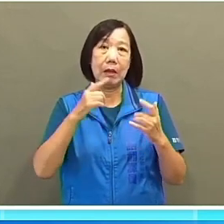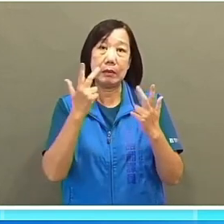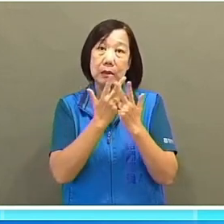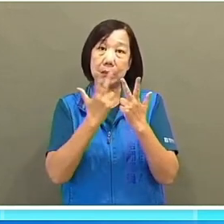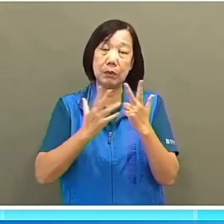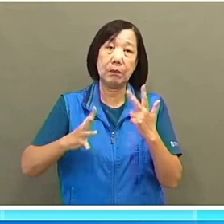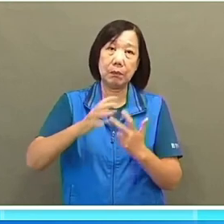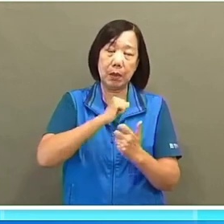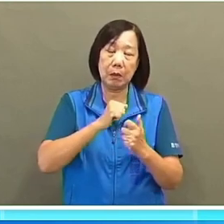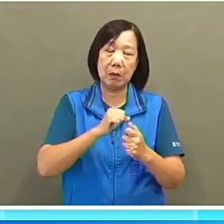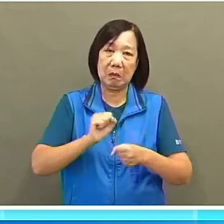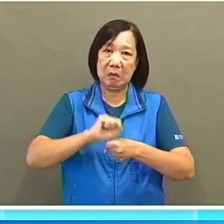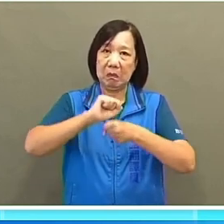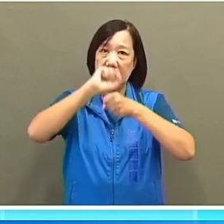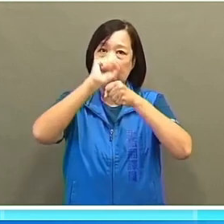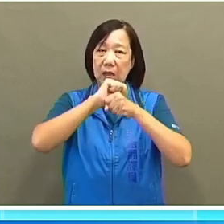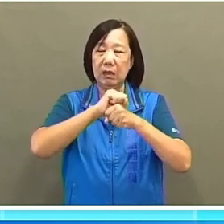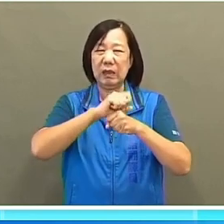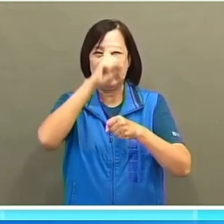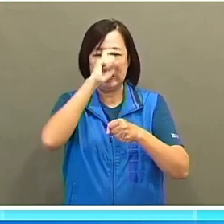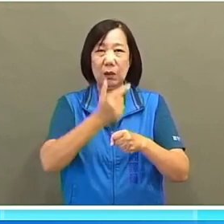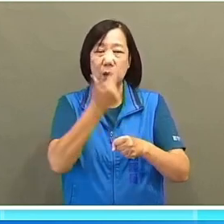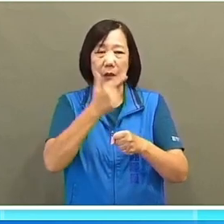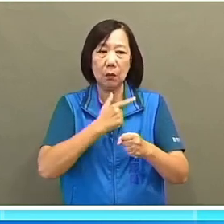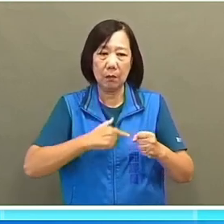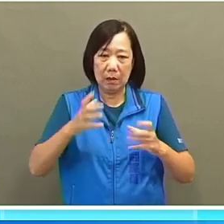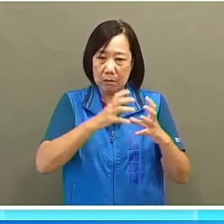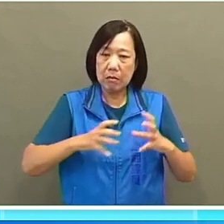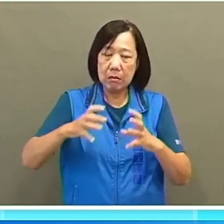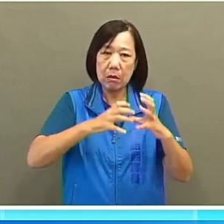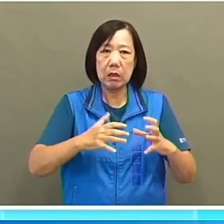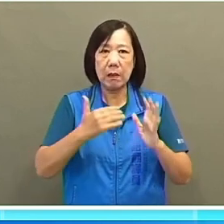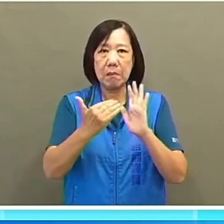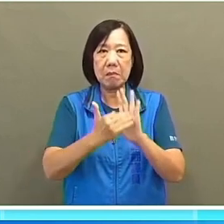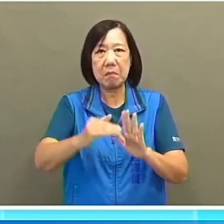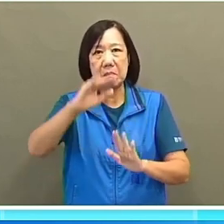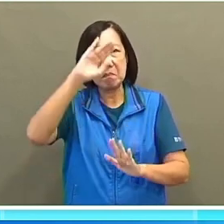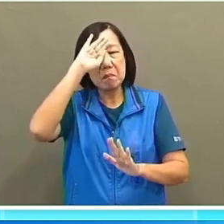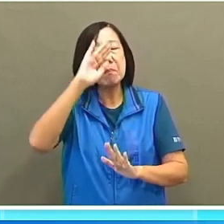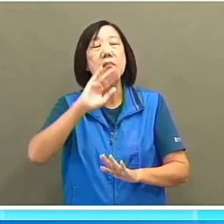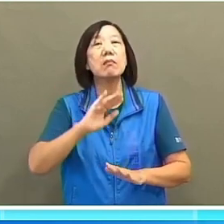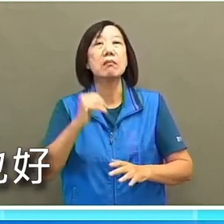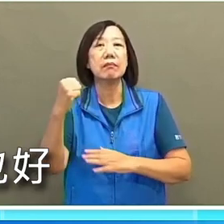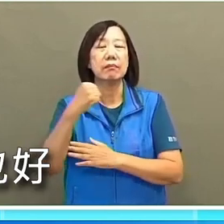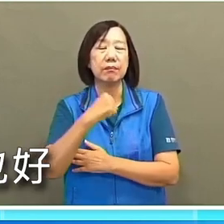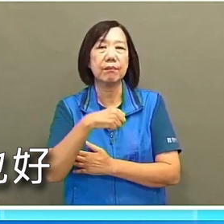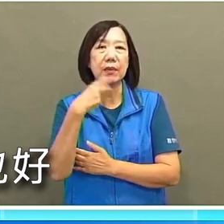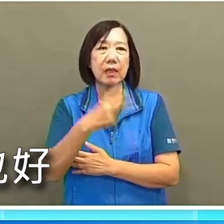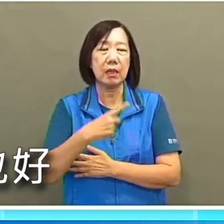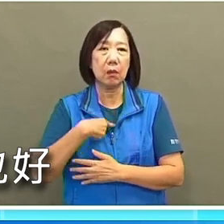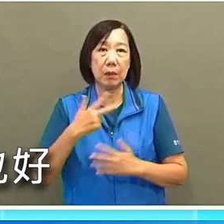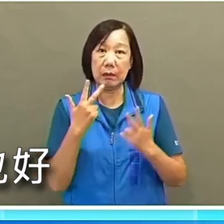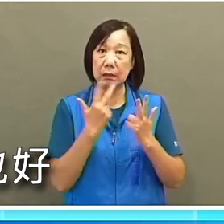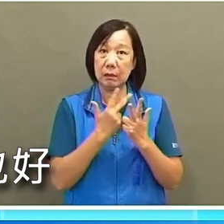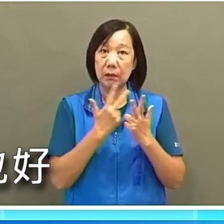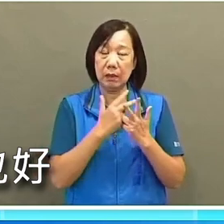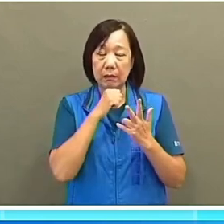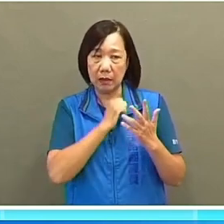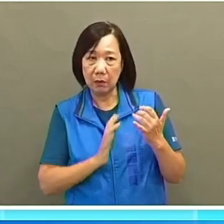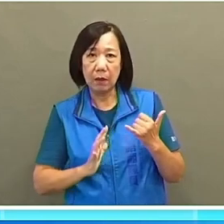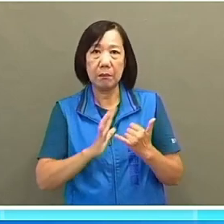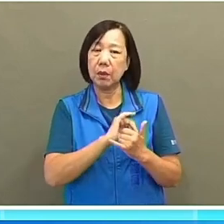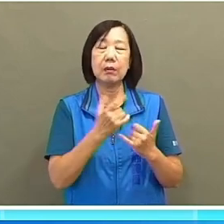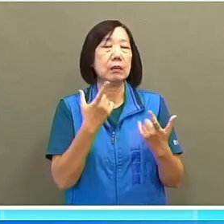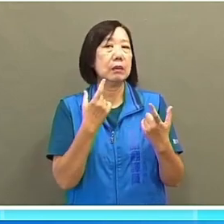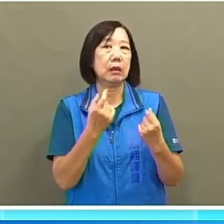需要快速的建构群体免疫力，让我们整个这个新北市也好，全台湾也好，